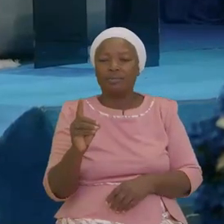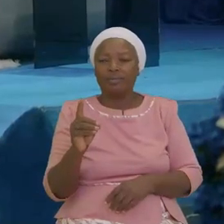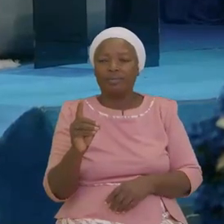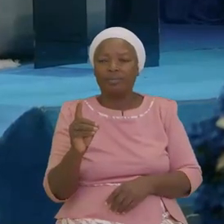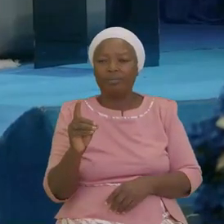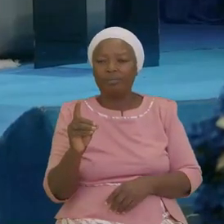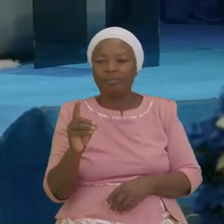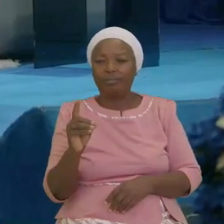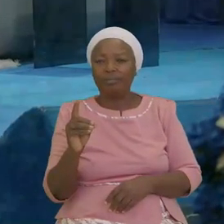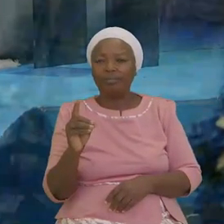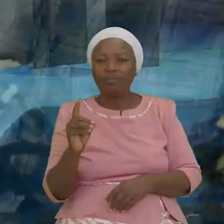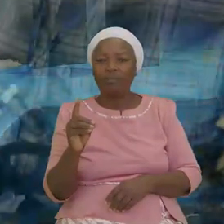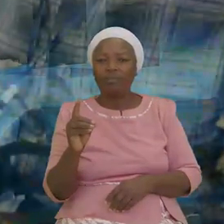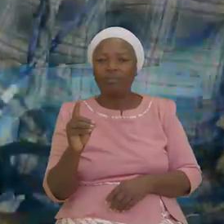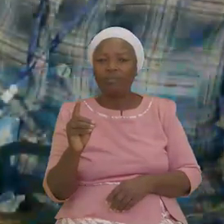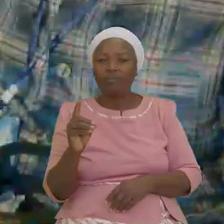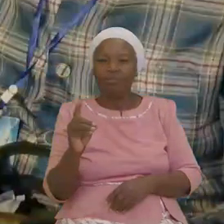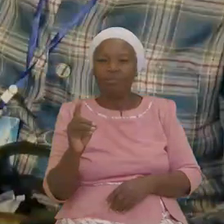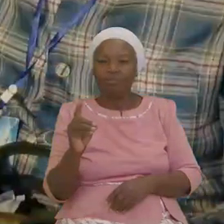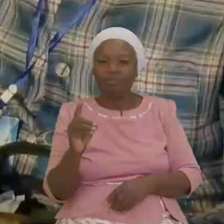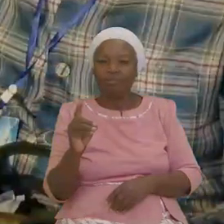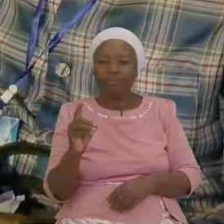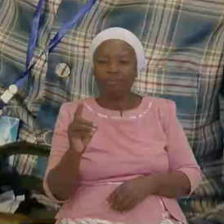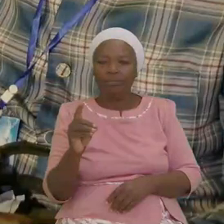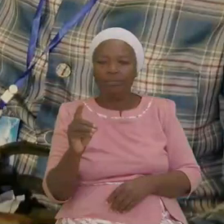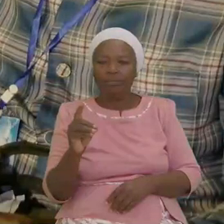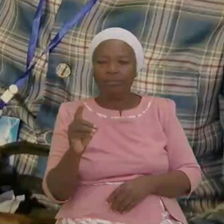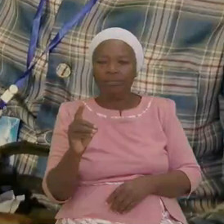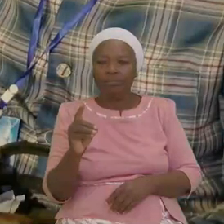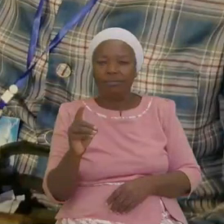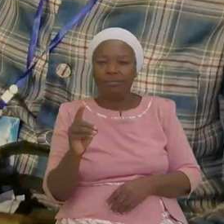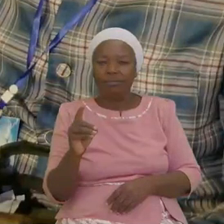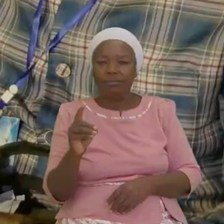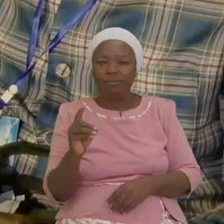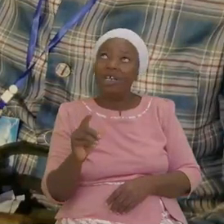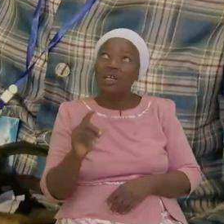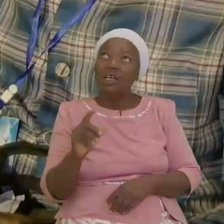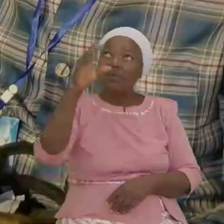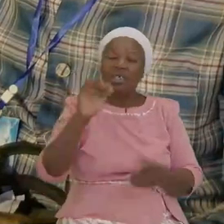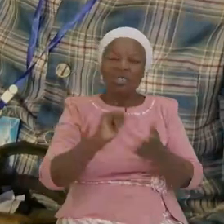et vous serez sauvés, vous serez guéris, et vous serez libérés.